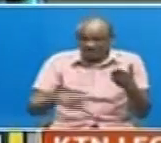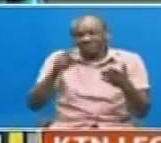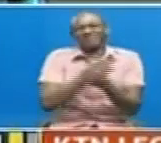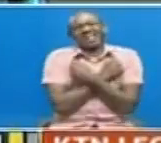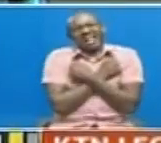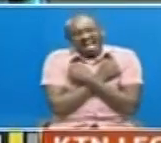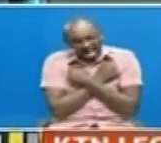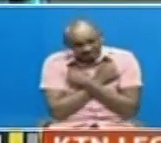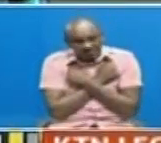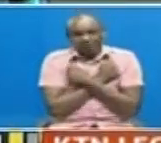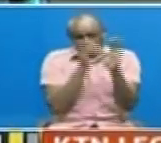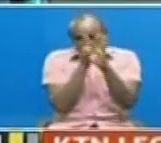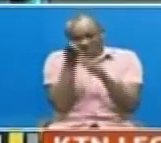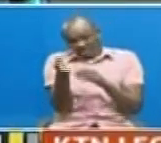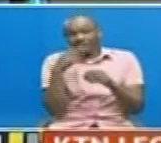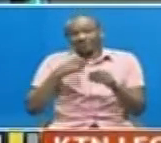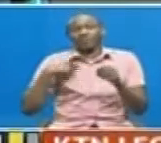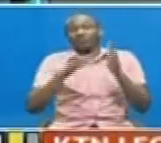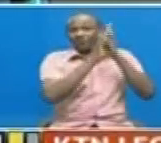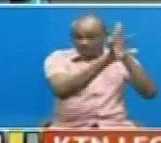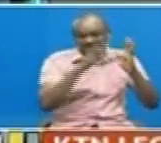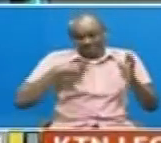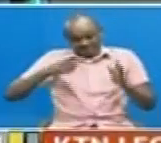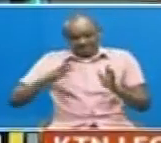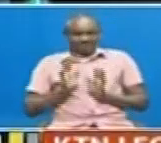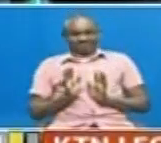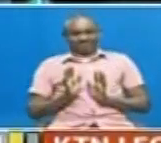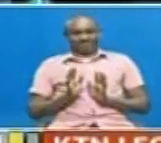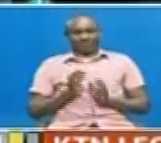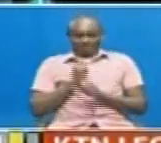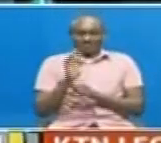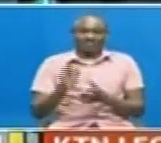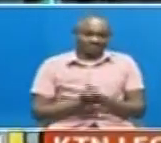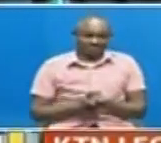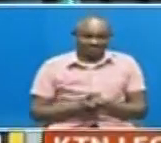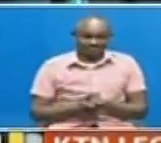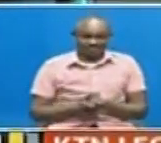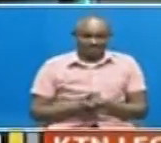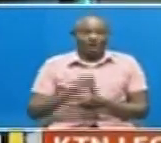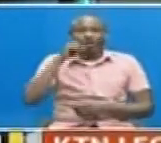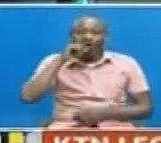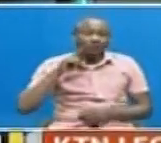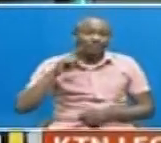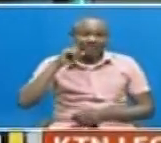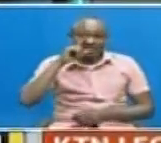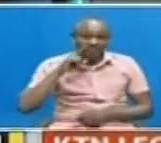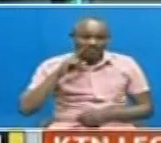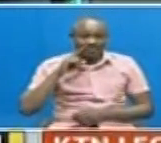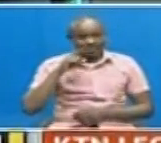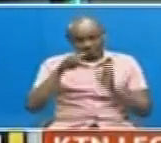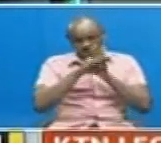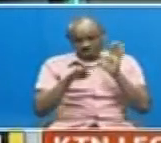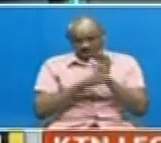anapenda zaidi kuhuisha watu kuliko kazi yake ya muziki anayoifanya. Lofty Matambo,